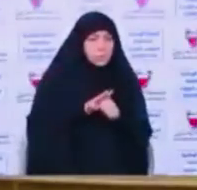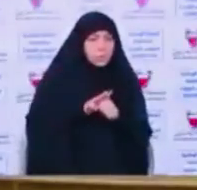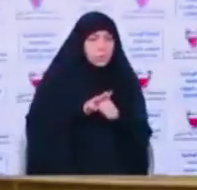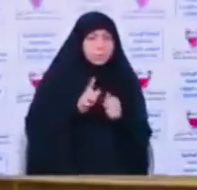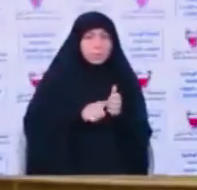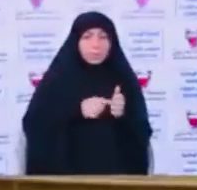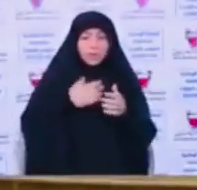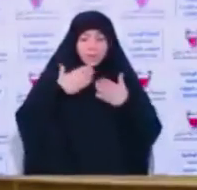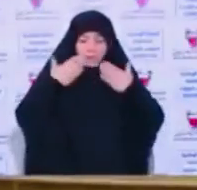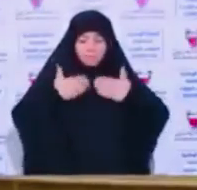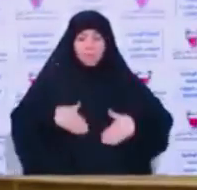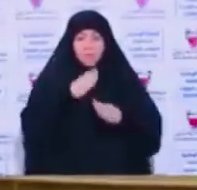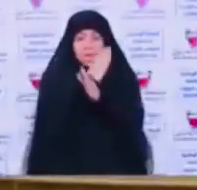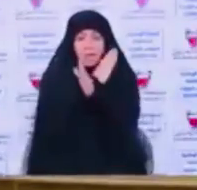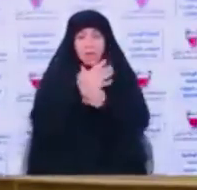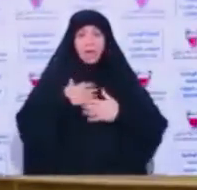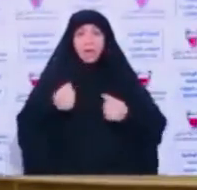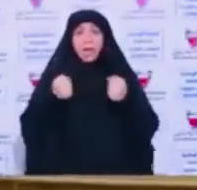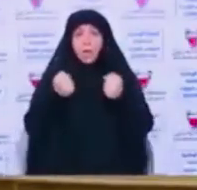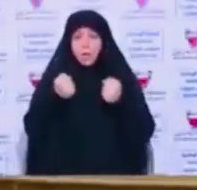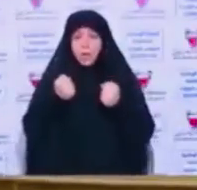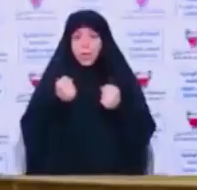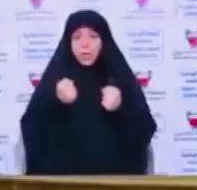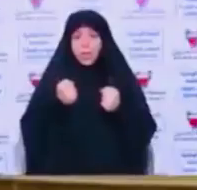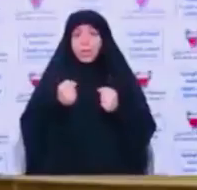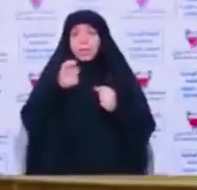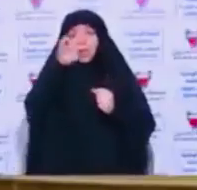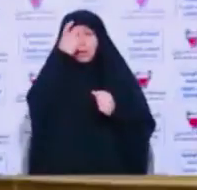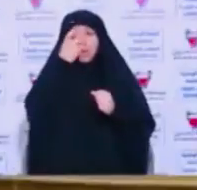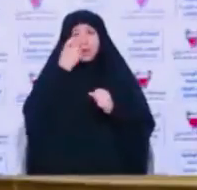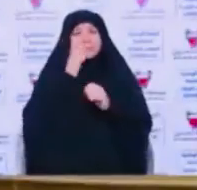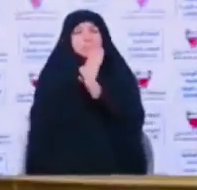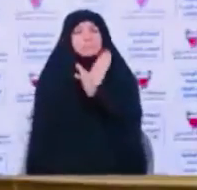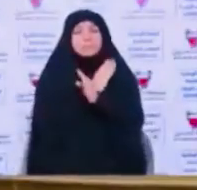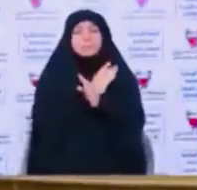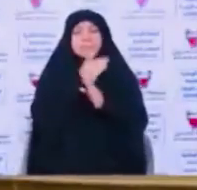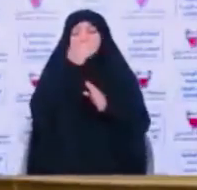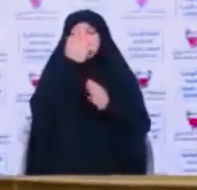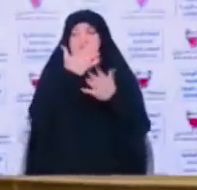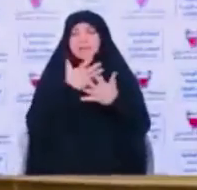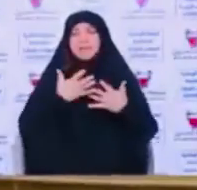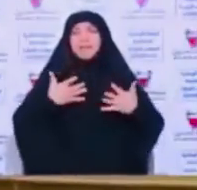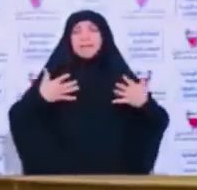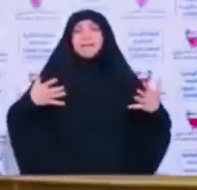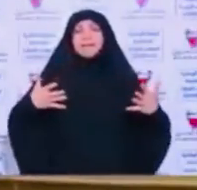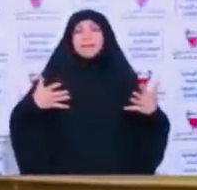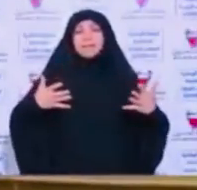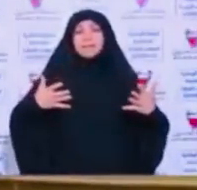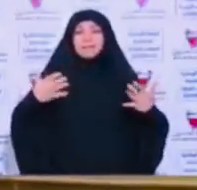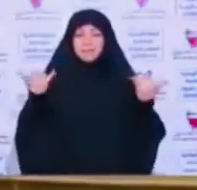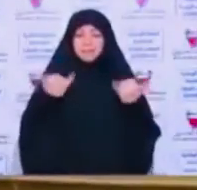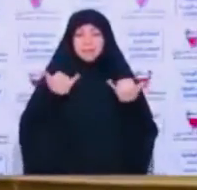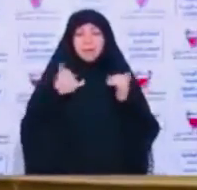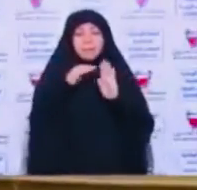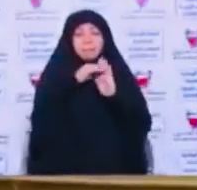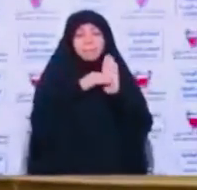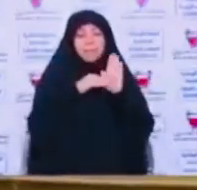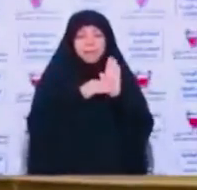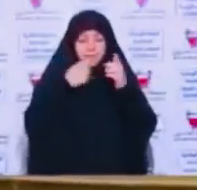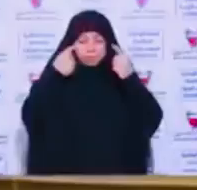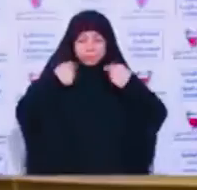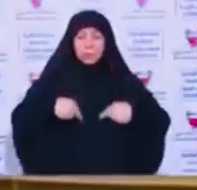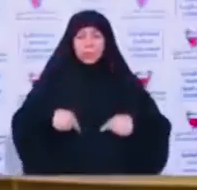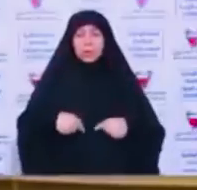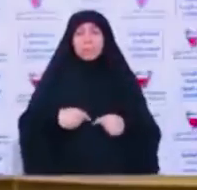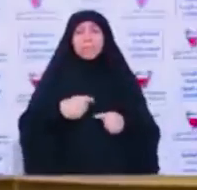مناعة الإنسان كبيرة كل ما كان هناك أقل من حدة انتقال هذا الفيروس. طبعا هناك عوامل أخرى،